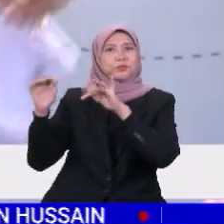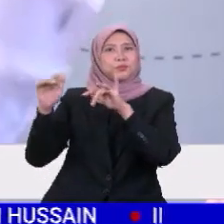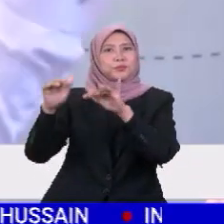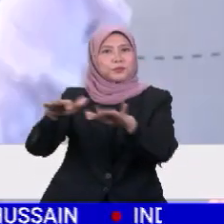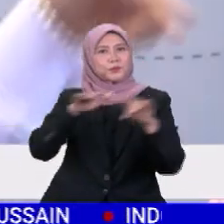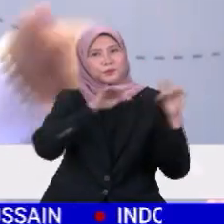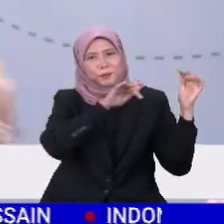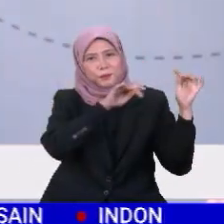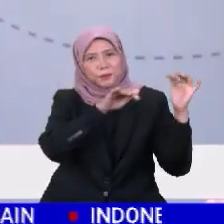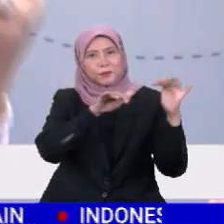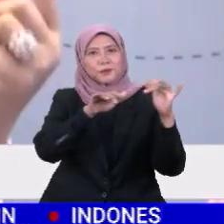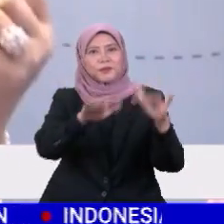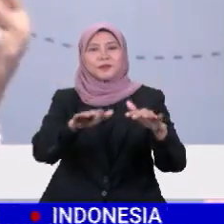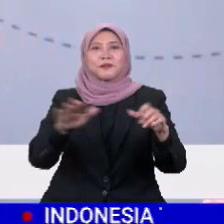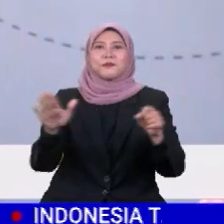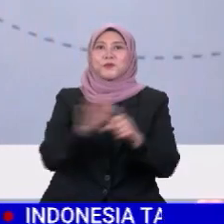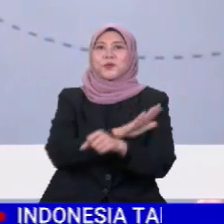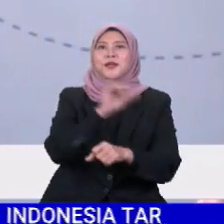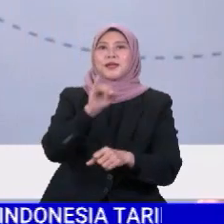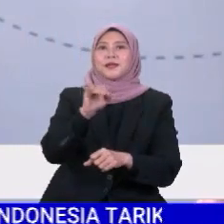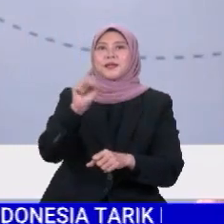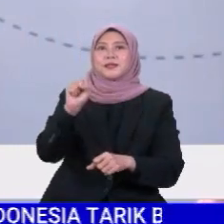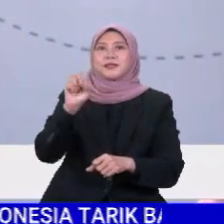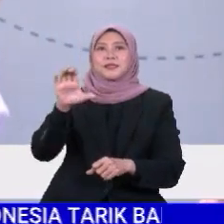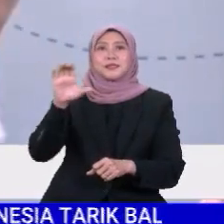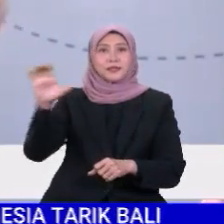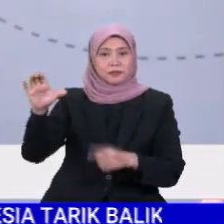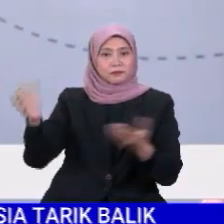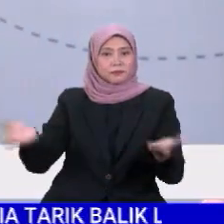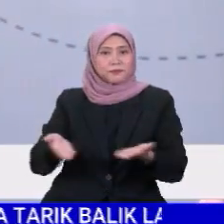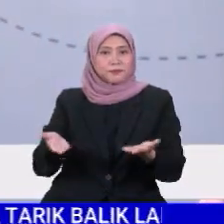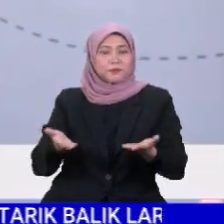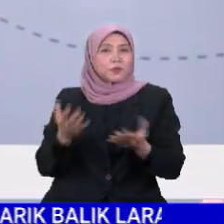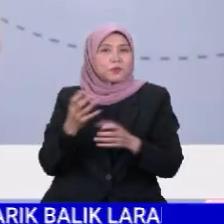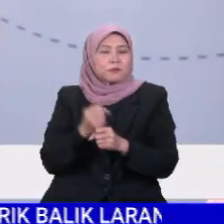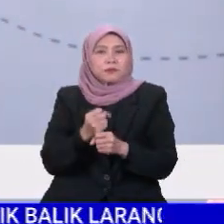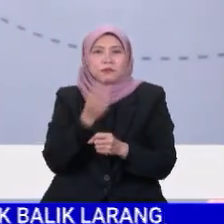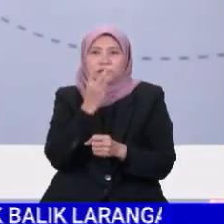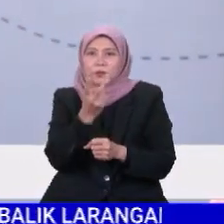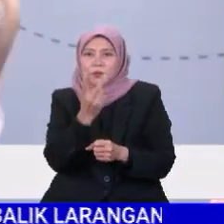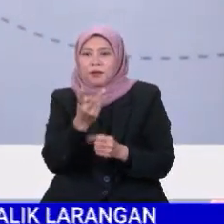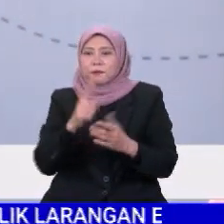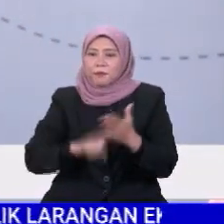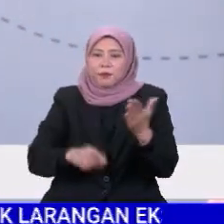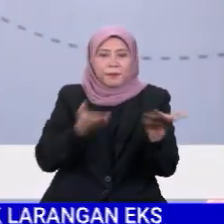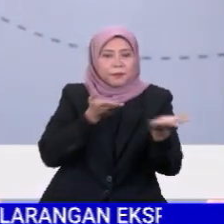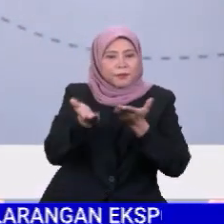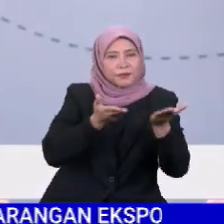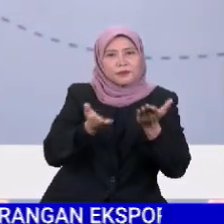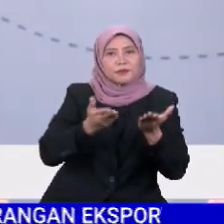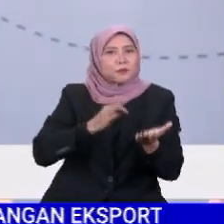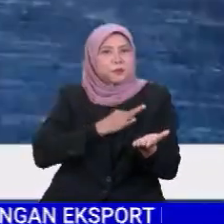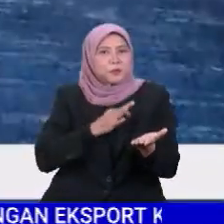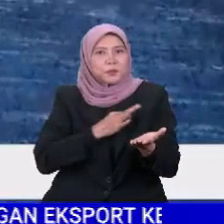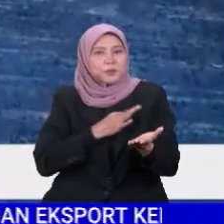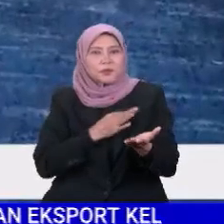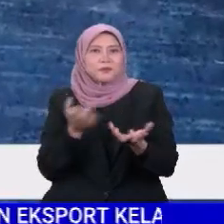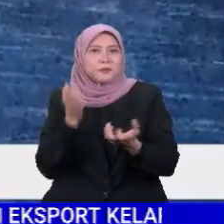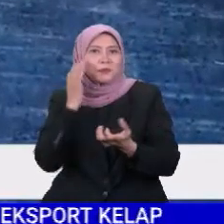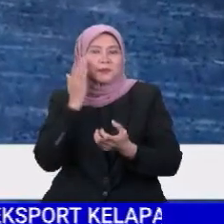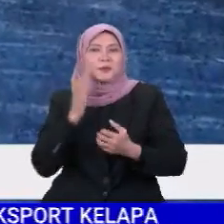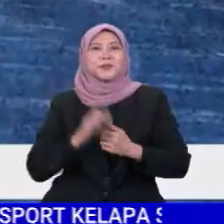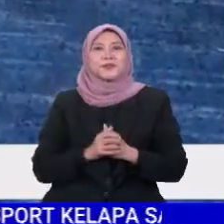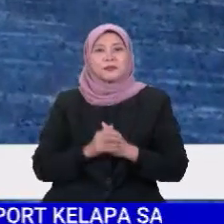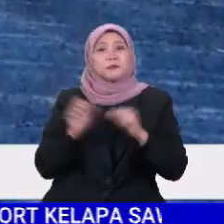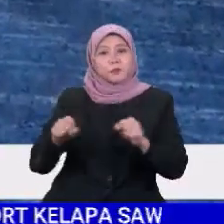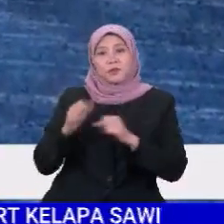memenuhi SICC ya untuk mendapatkan perkhidmatan-perkhidmatan yang kita sediakan pada hari ini. Dan juga kalau